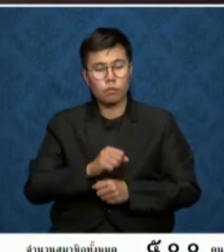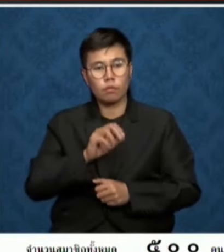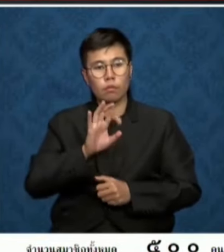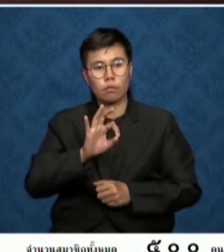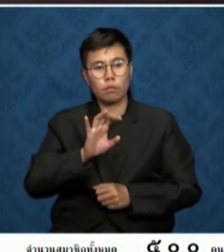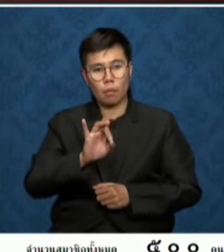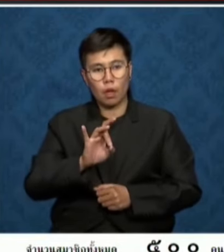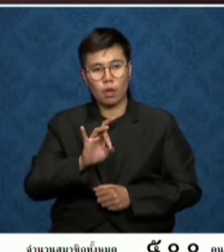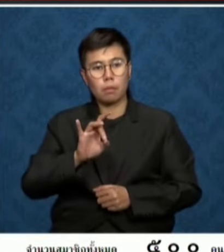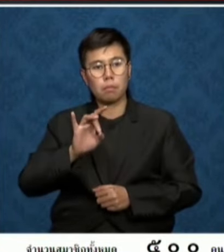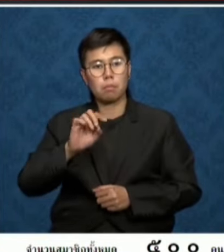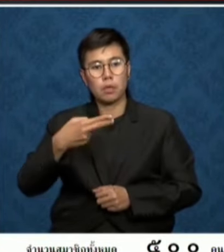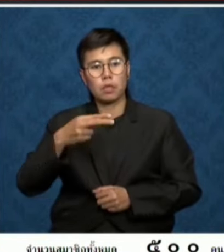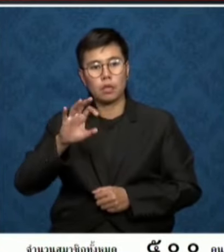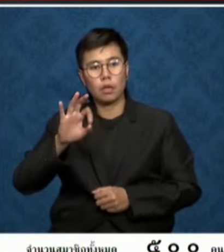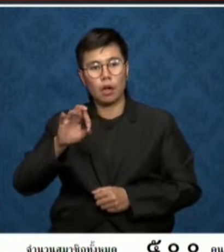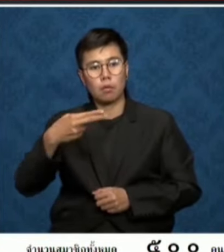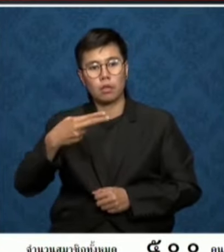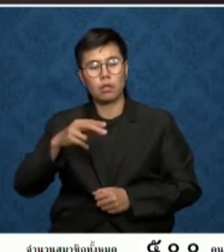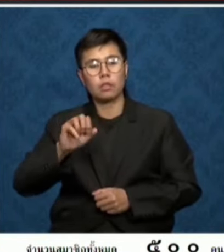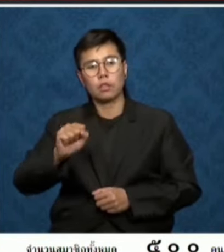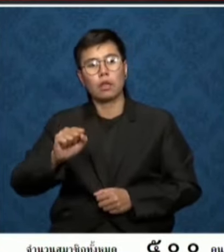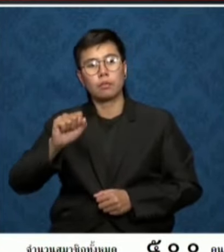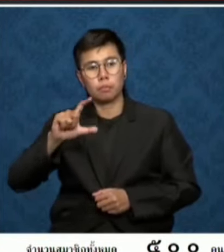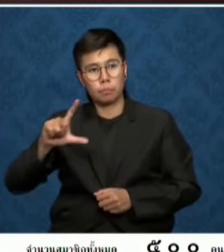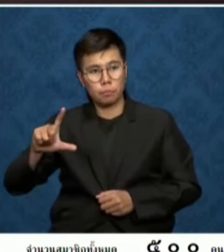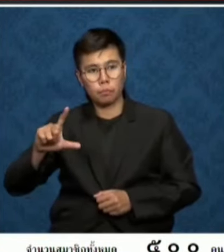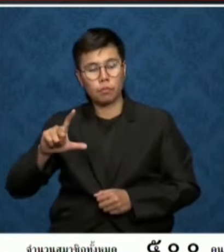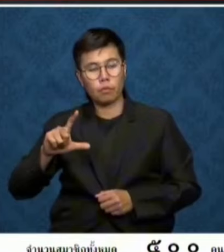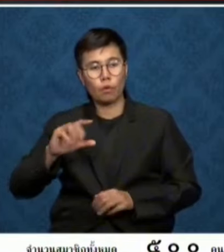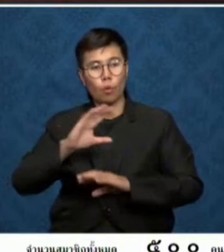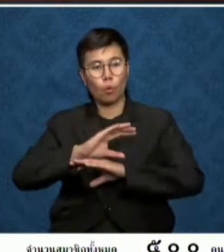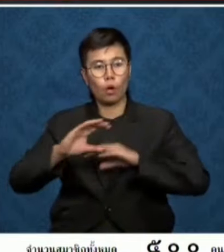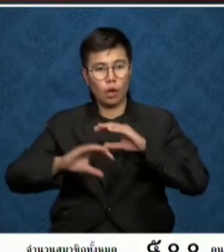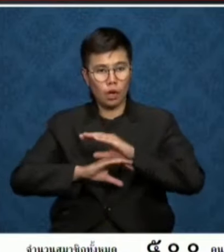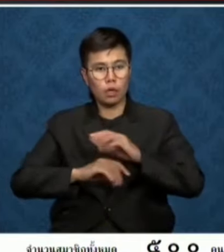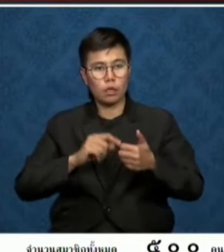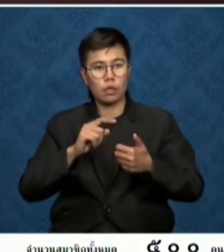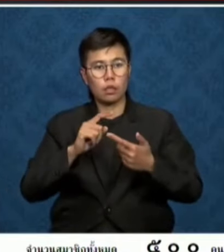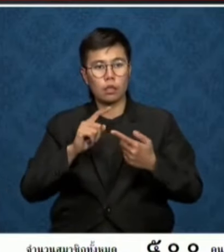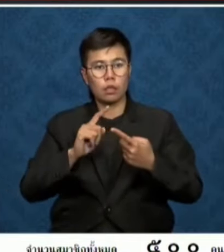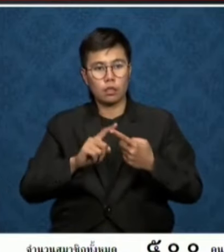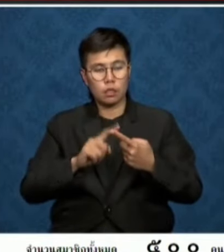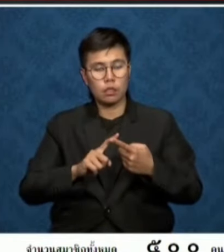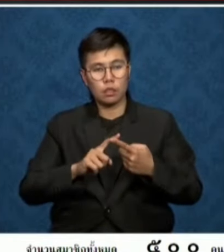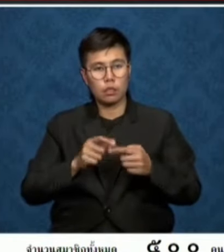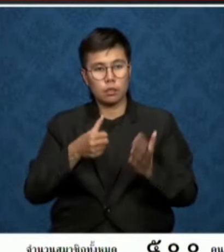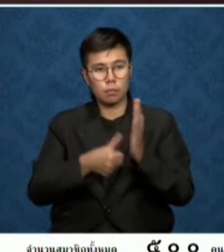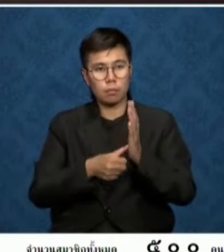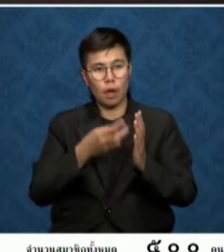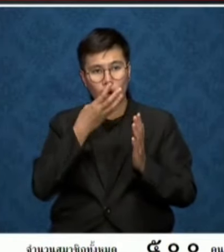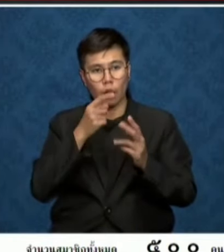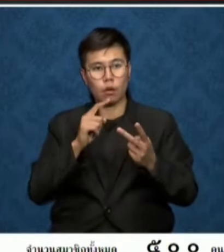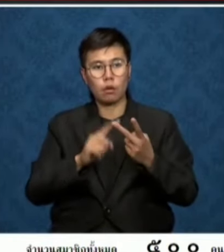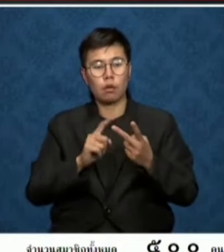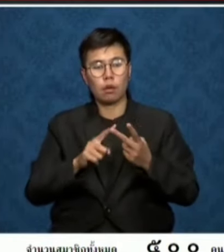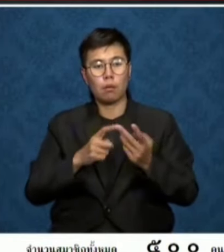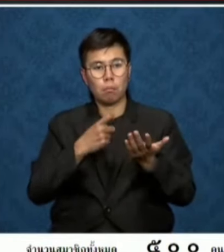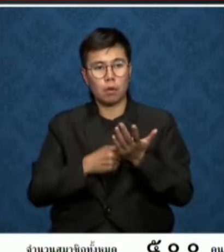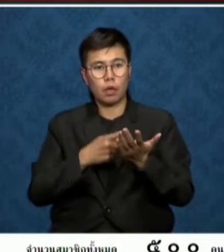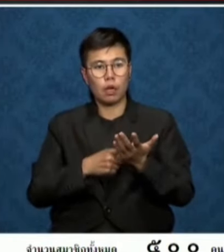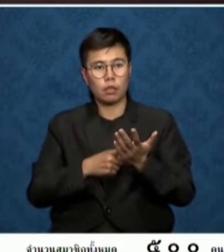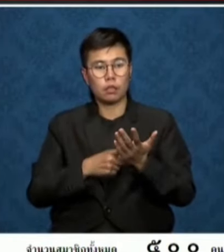บางปีเป็น8แสนละเป็นแสนล้านนะครับทั้ง2โครงการทั้งจำนำข้าวแล้วก็ประกันรายได้เนื่องจากจะต้องจ่ายส่วนต่าง